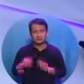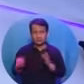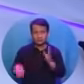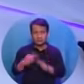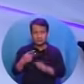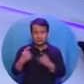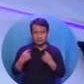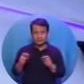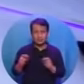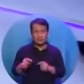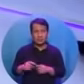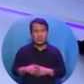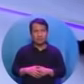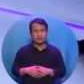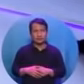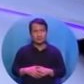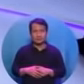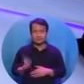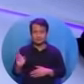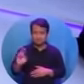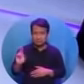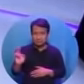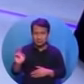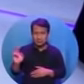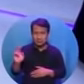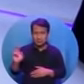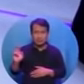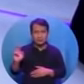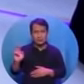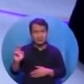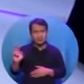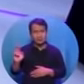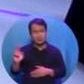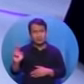twice. Alright. 10K pa rin to, ha?